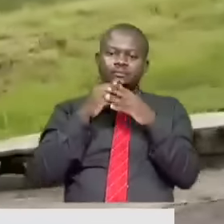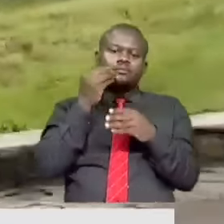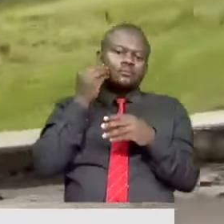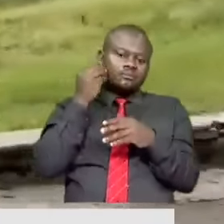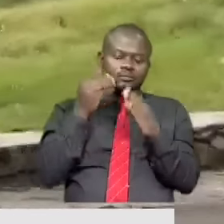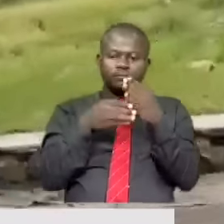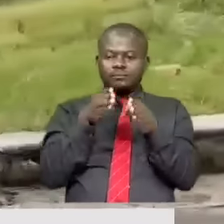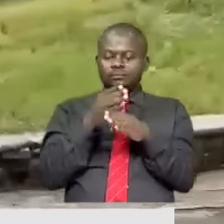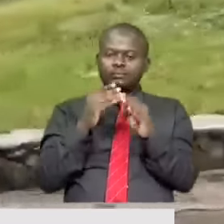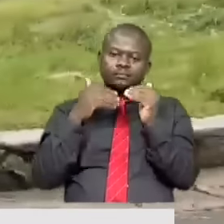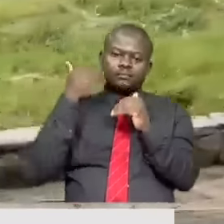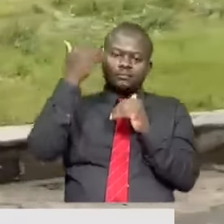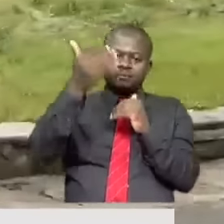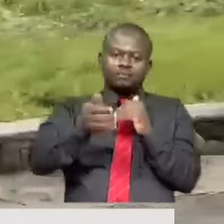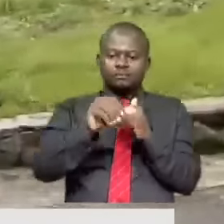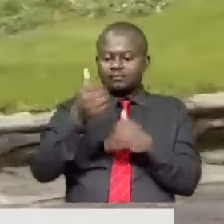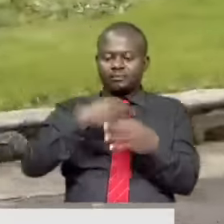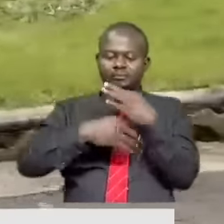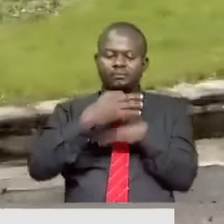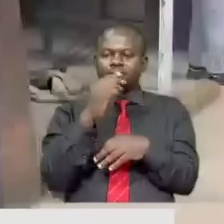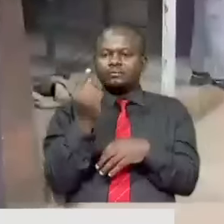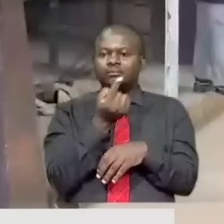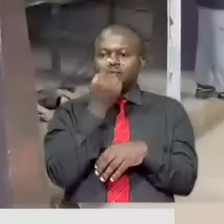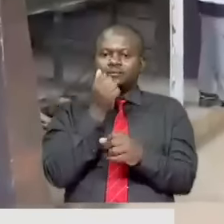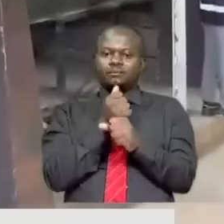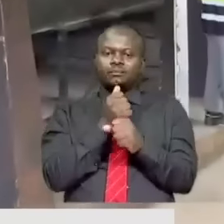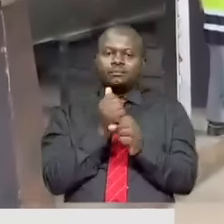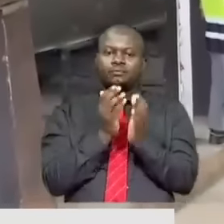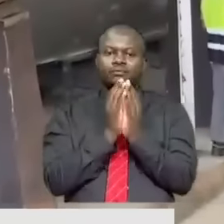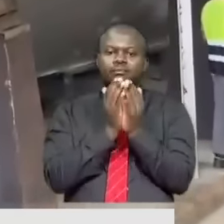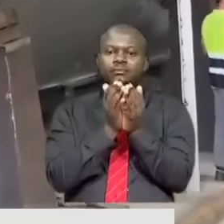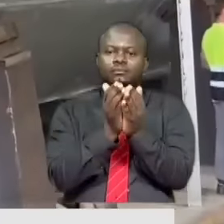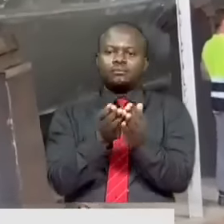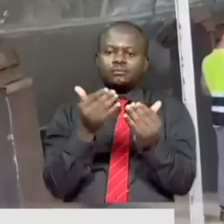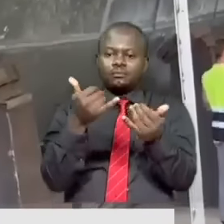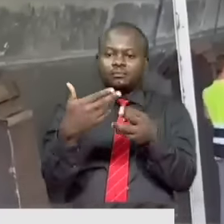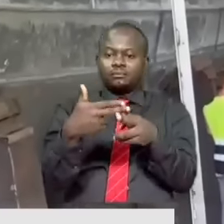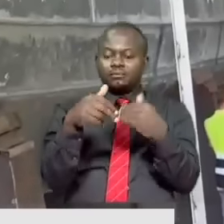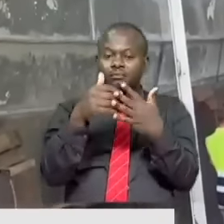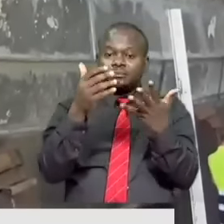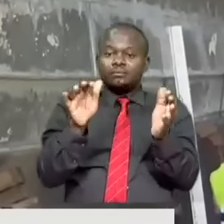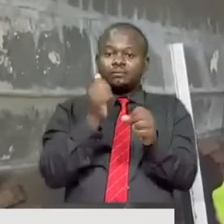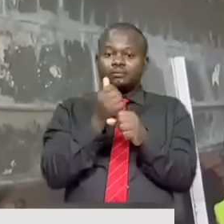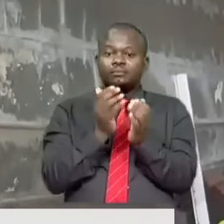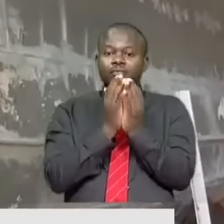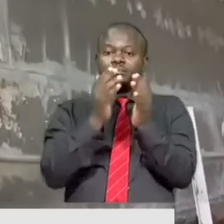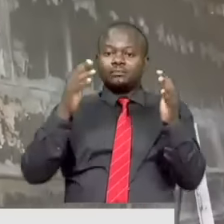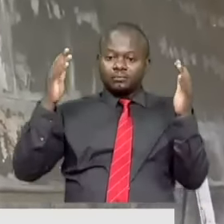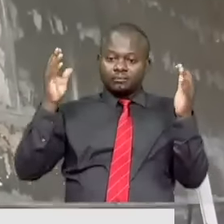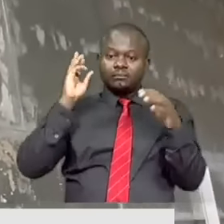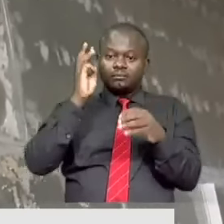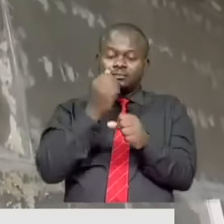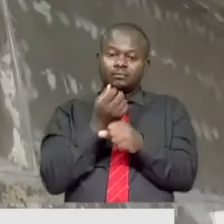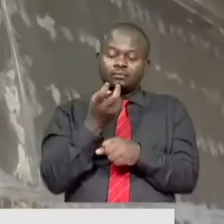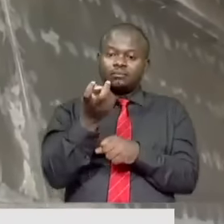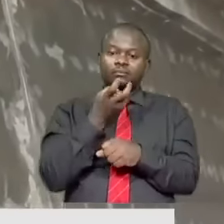kubakwa, hanyuma hakaba n'uruganda rumwe rukumbi mu Rwanda rukora amato. Ubu rurenda kurangiza gukora ubwato bwa rutura buzakora